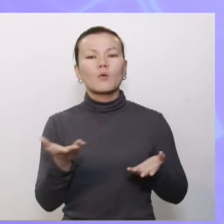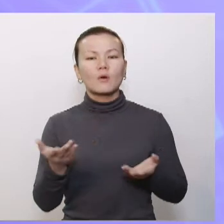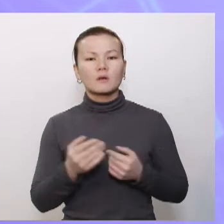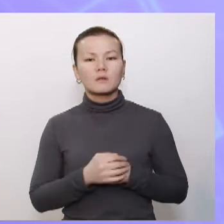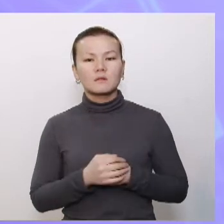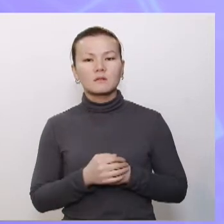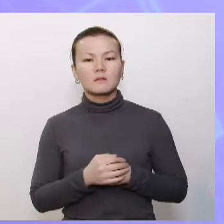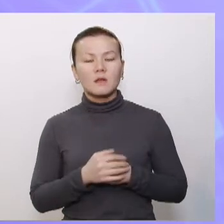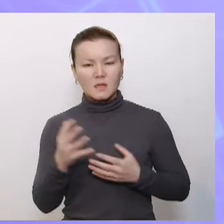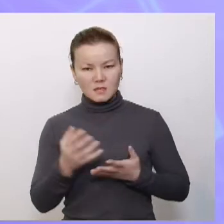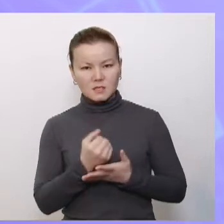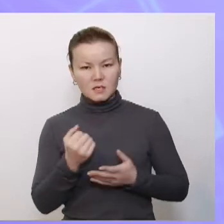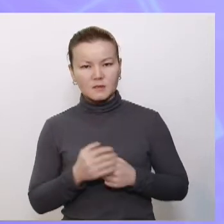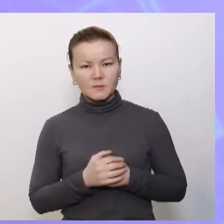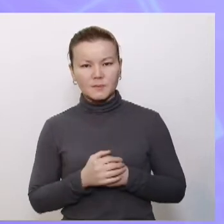Кана таптыкпы?